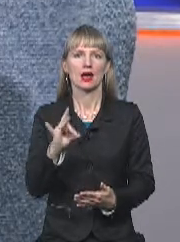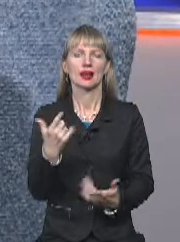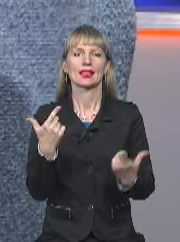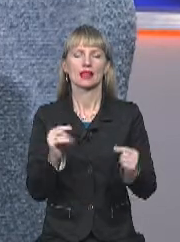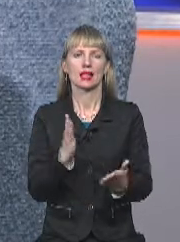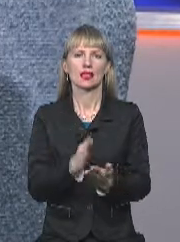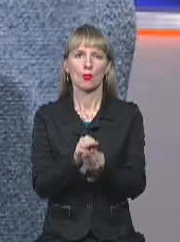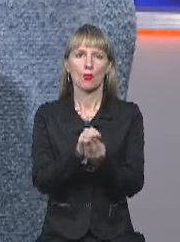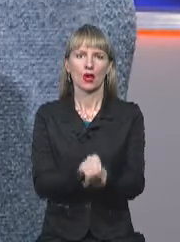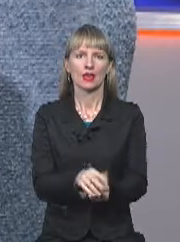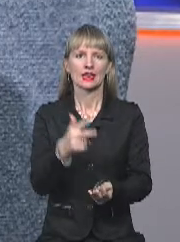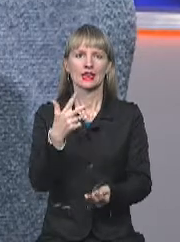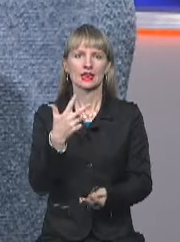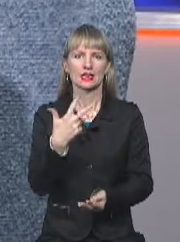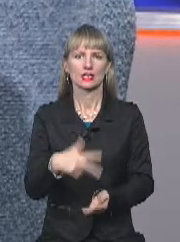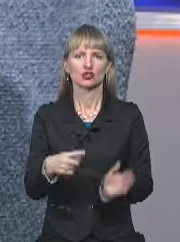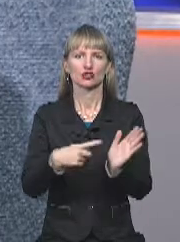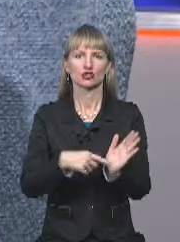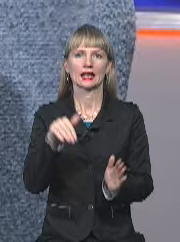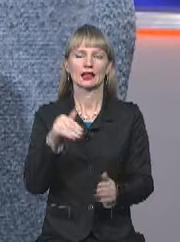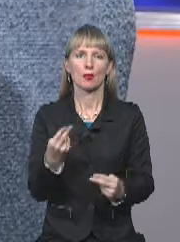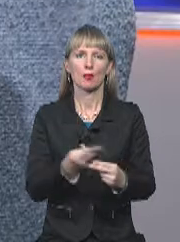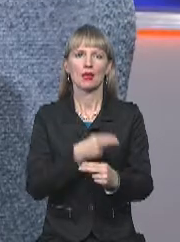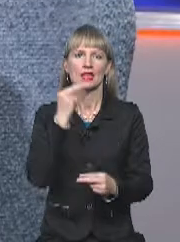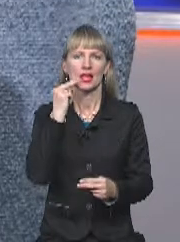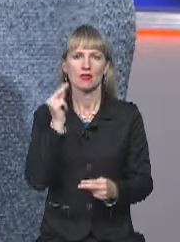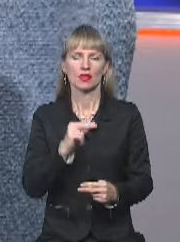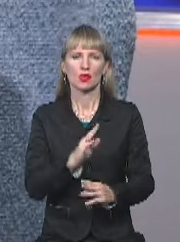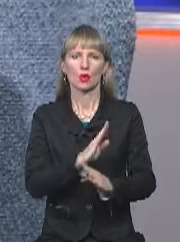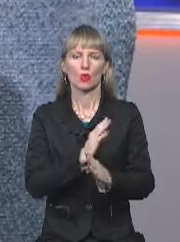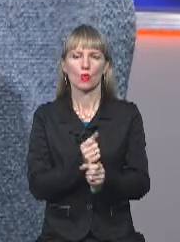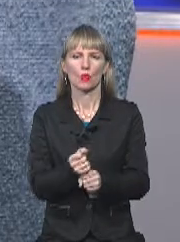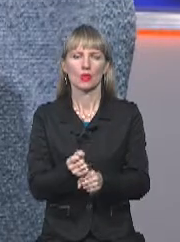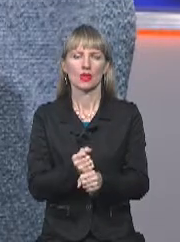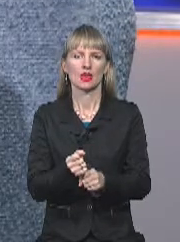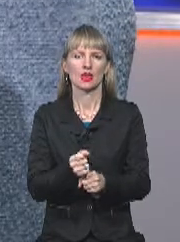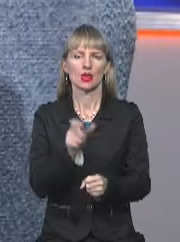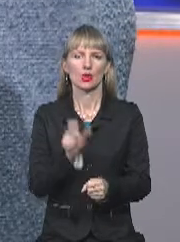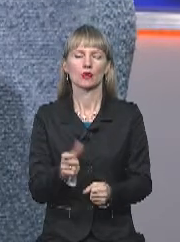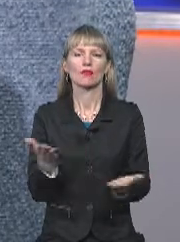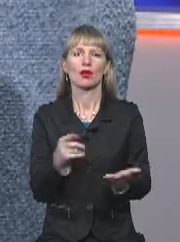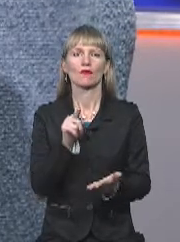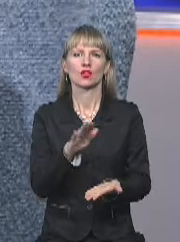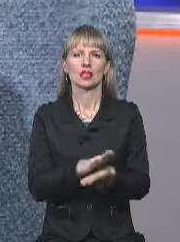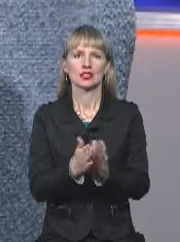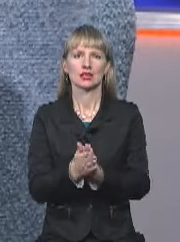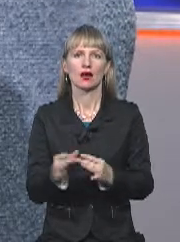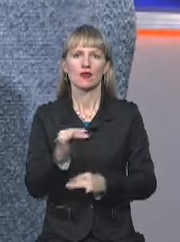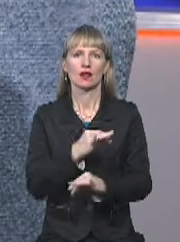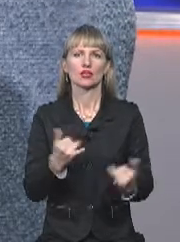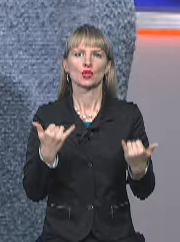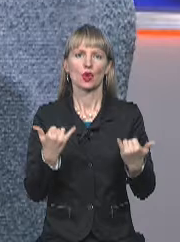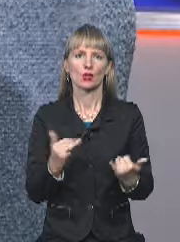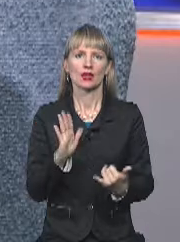могила 36 тисяч безневинно закатованих нацистами і в якому вона стані, говоритимемо